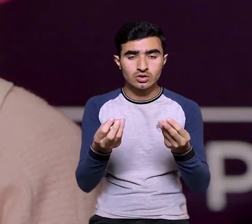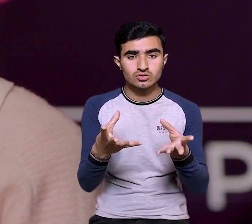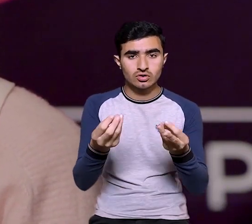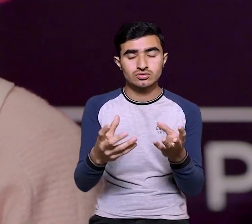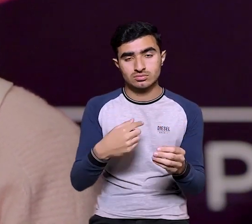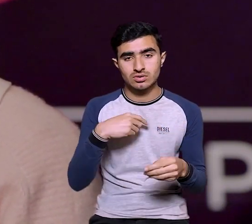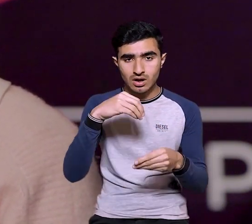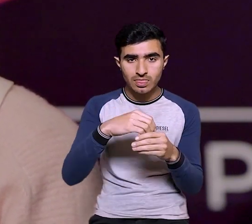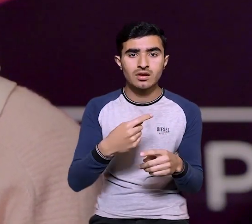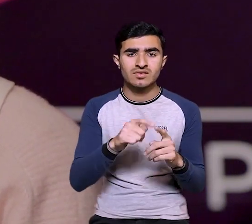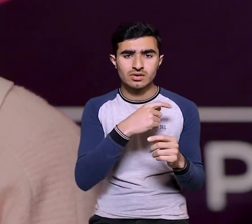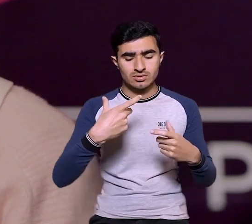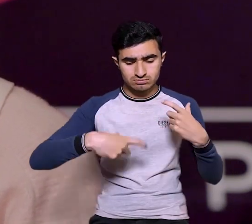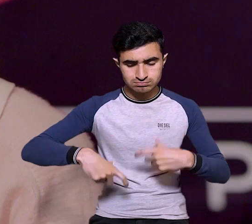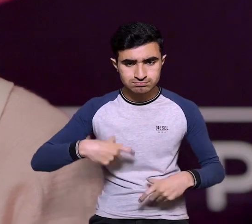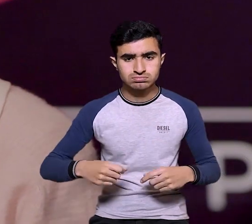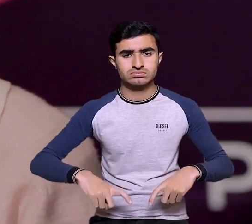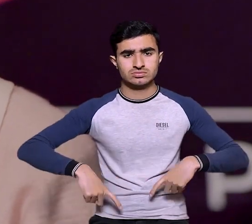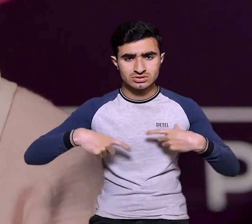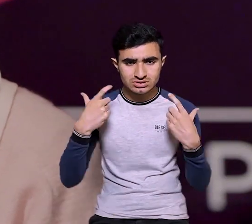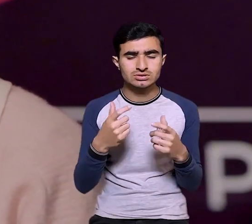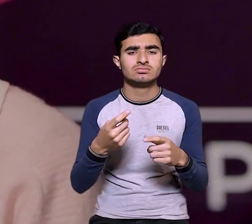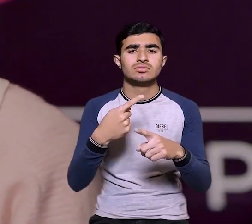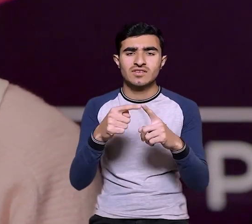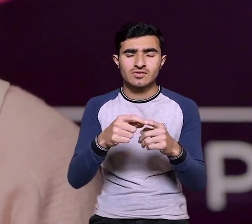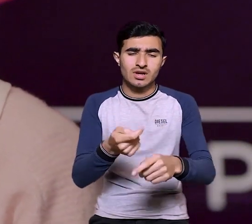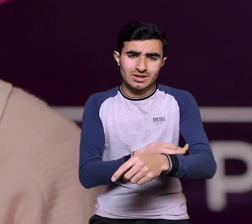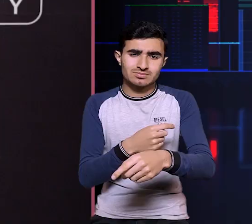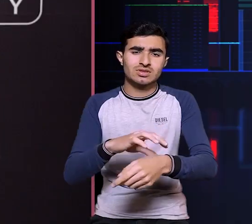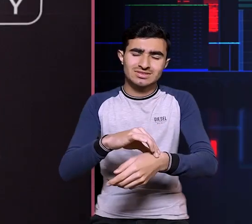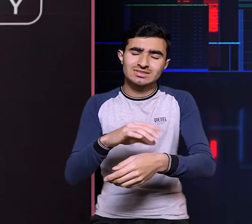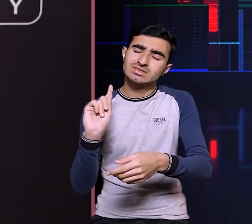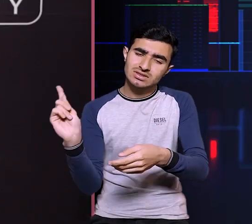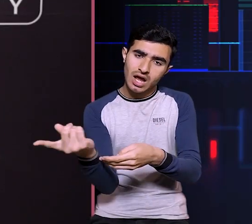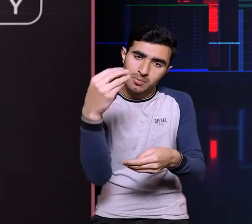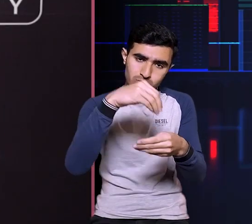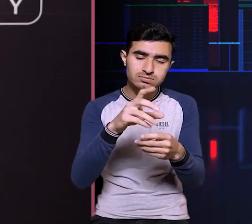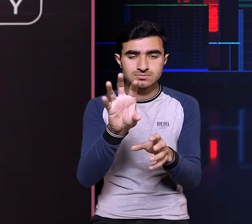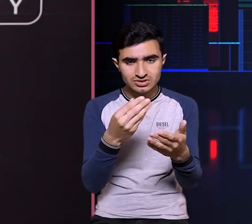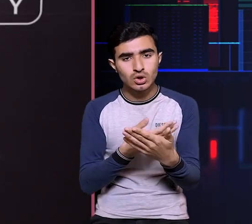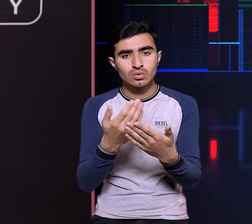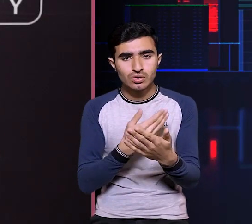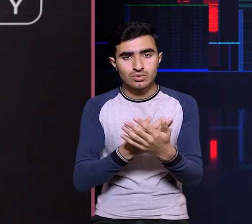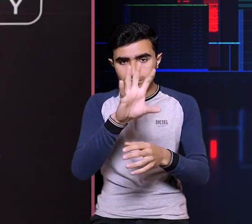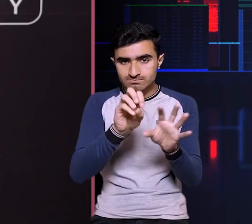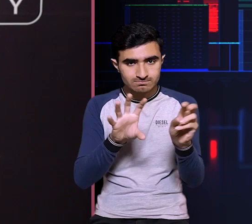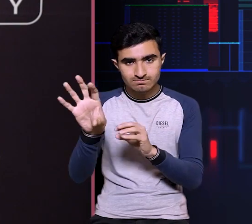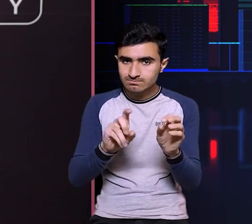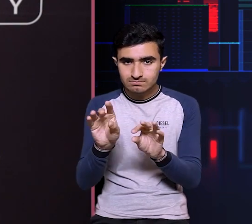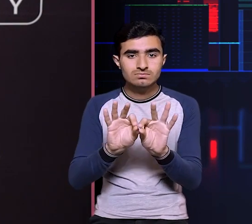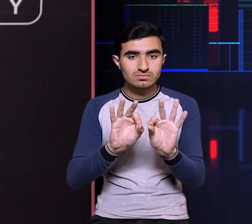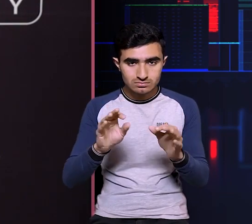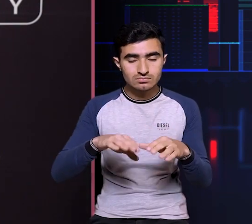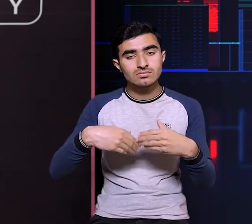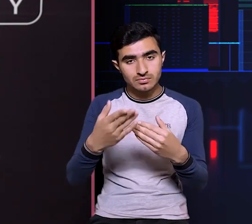कार्डियक सर्जरी स्टार्ट कर रहे थे, you know, so many things. We became innovators and brand leaders in private hospital. तो दिस ब्रॉट